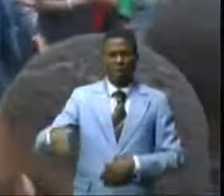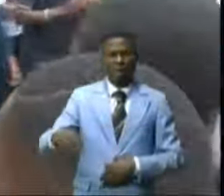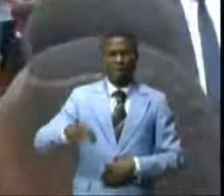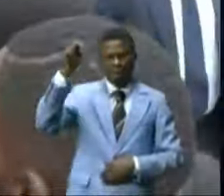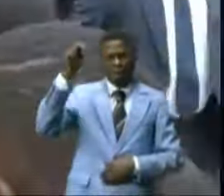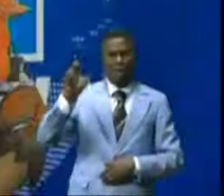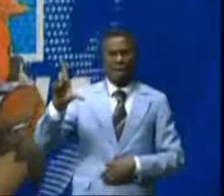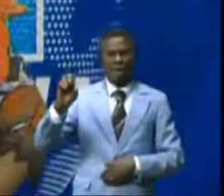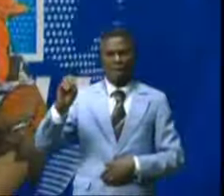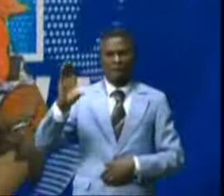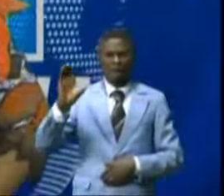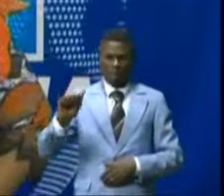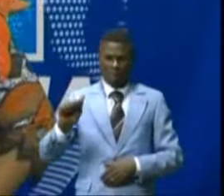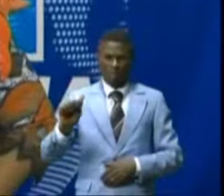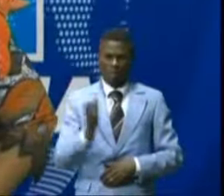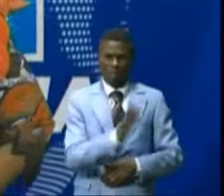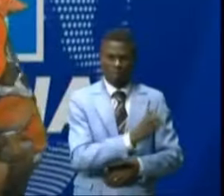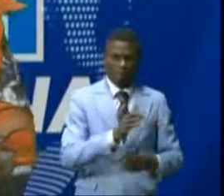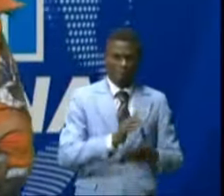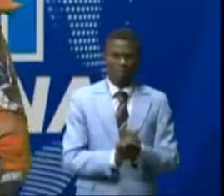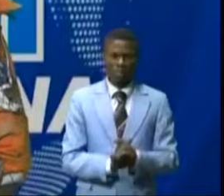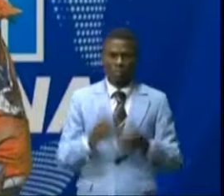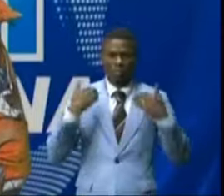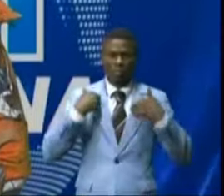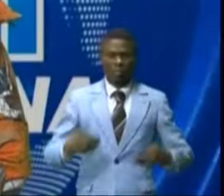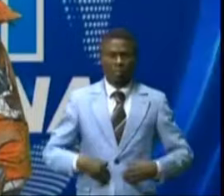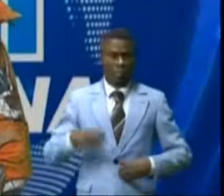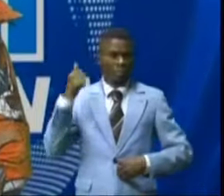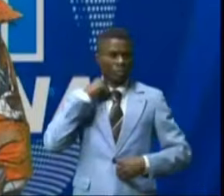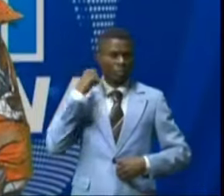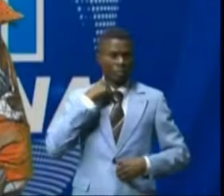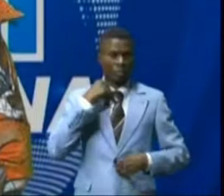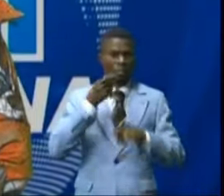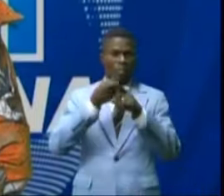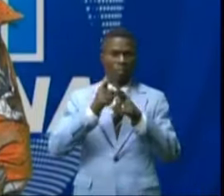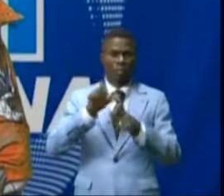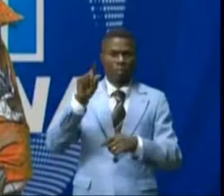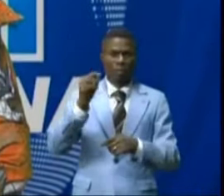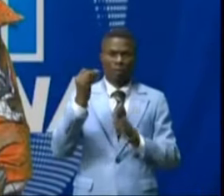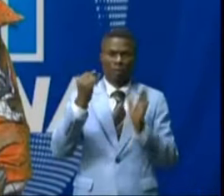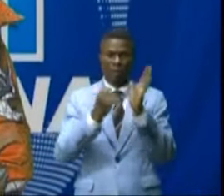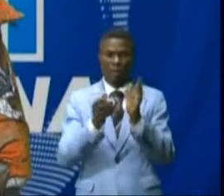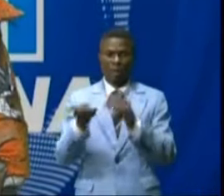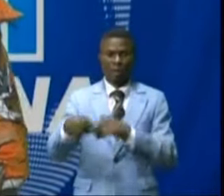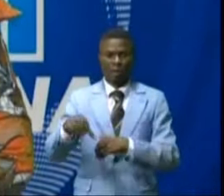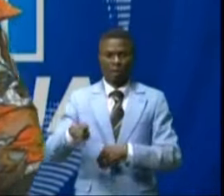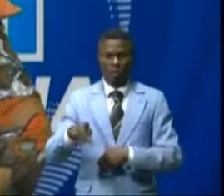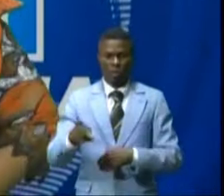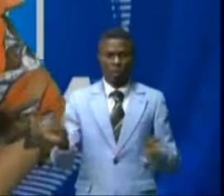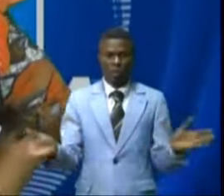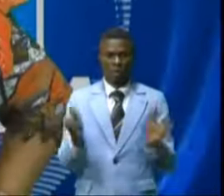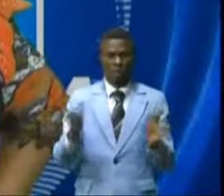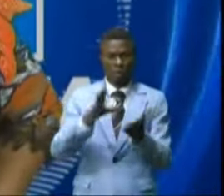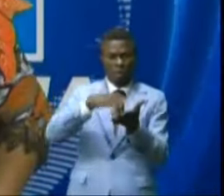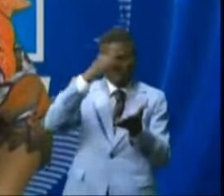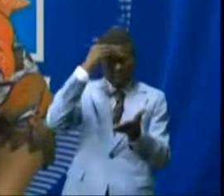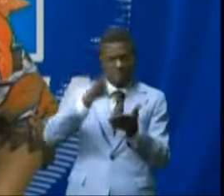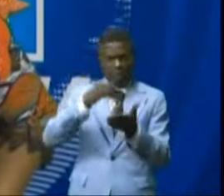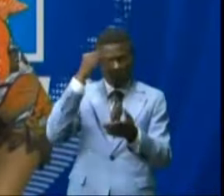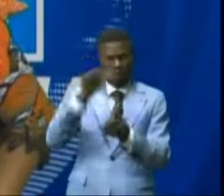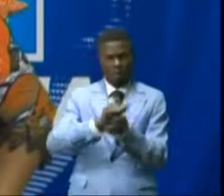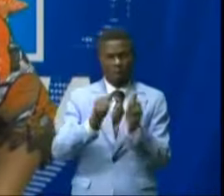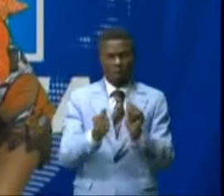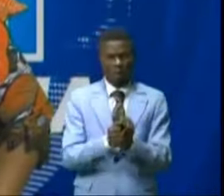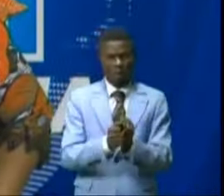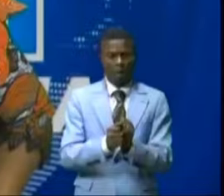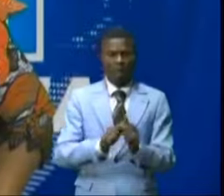Lacs. Et en santé, les médecins venus de 26 provinces de la République viennent de renforcer leurs compétences en matière